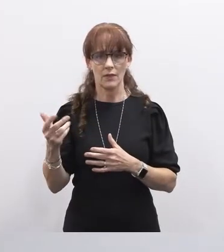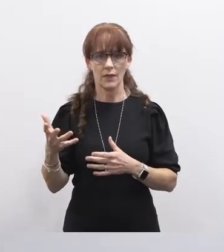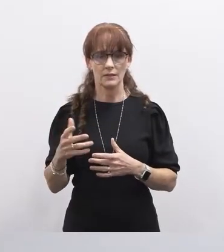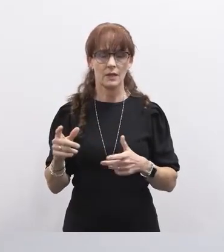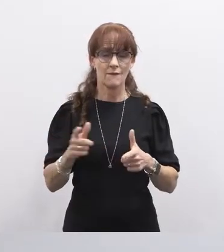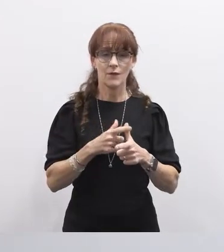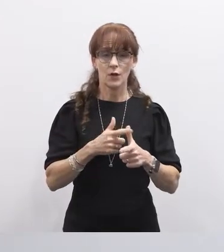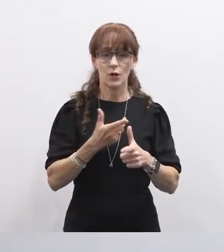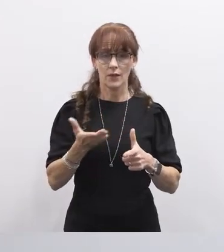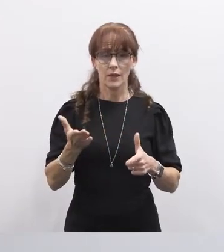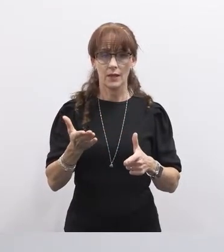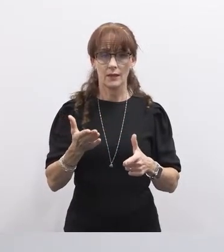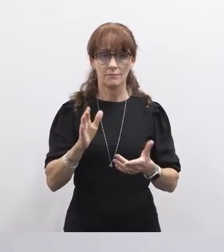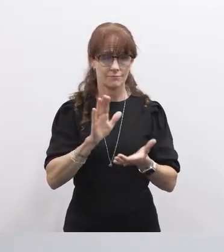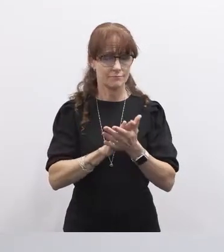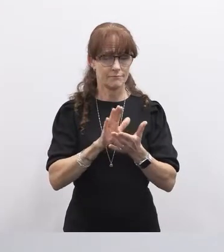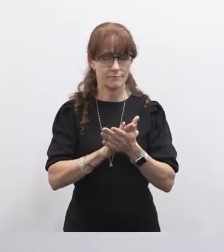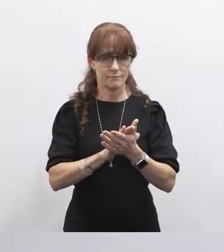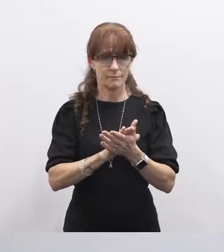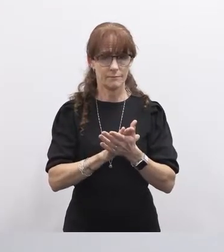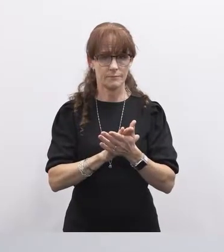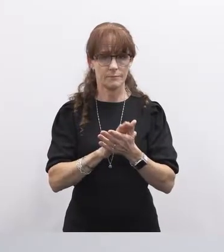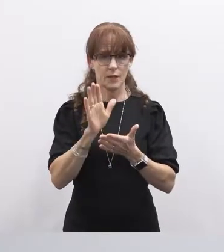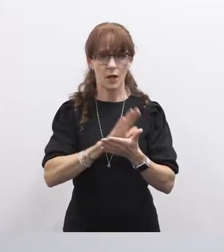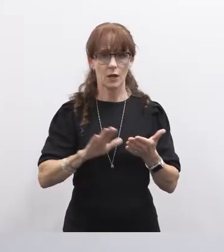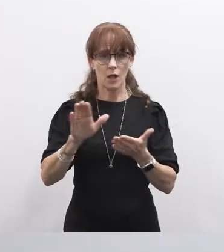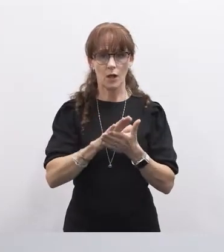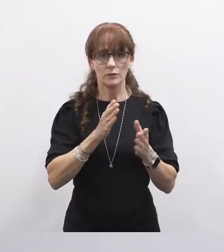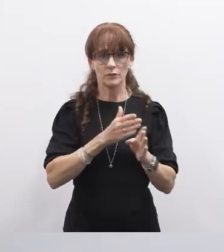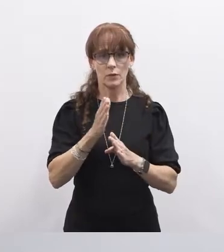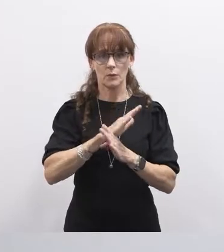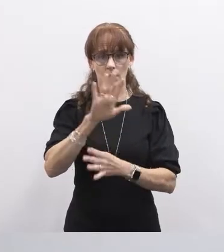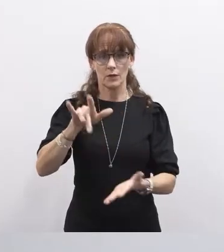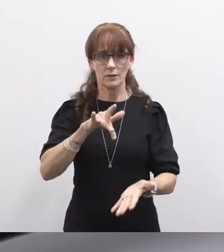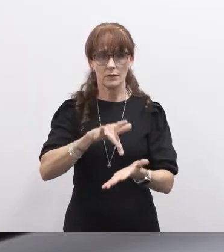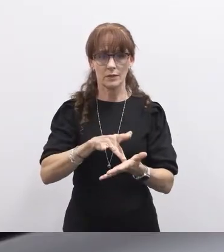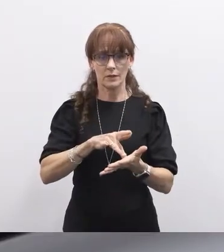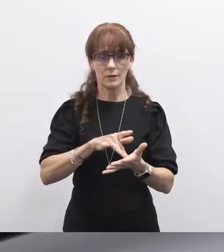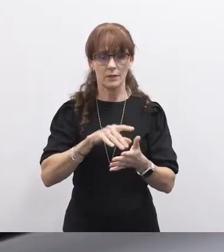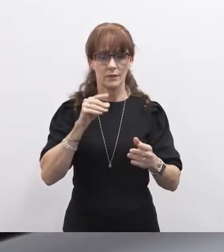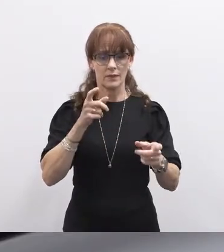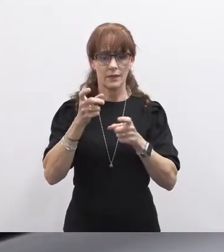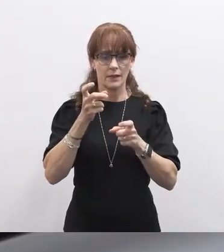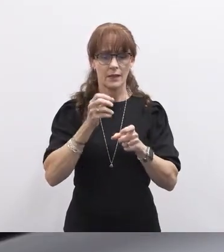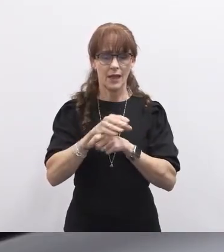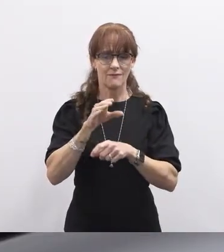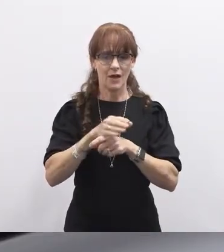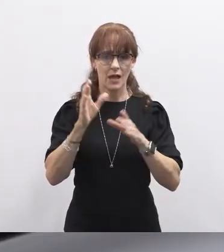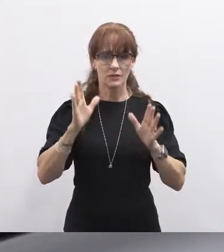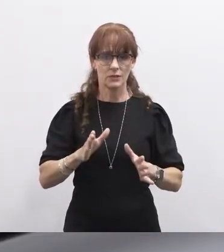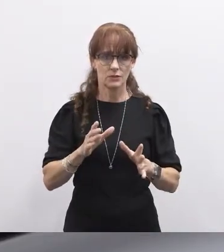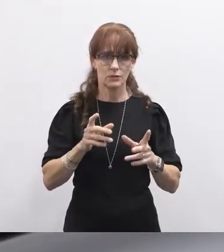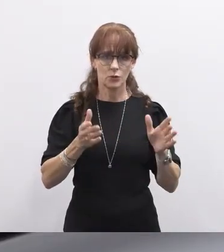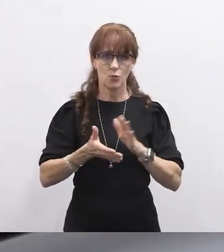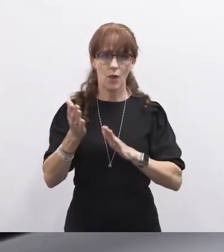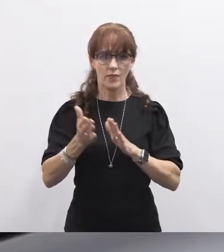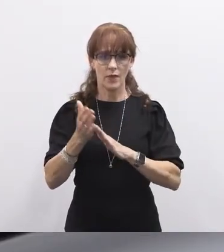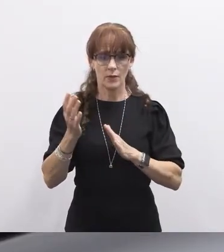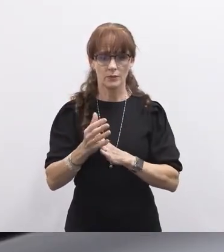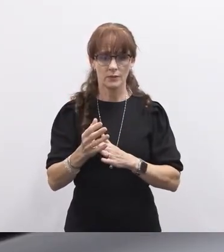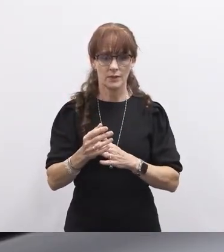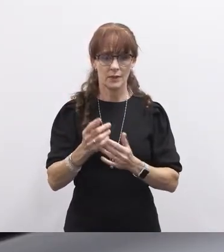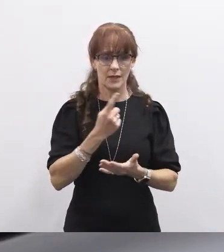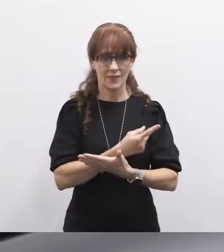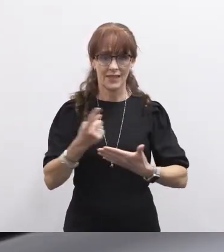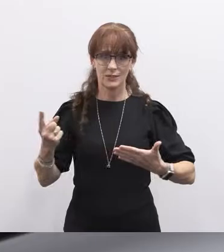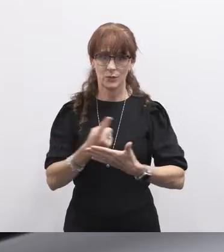បានលើកបង្ហាញរួចមកហើយជាបឋមសូមអរគុណបុគ្គលិកនៅ